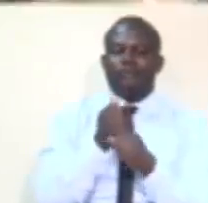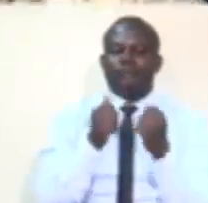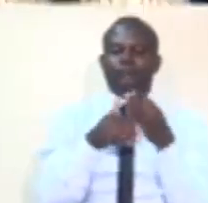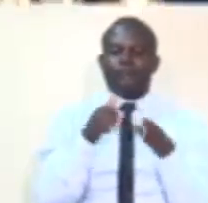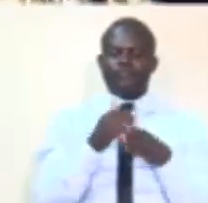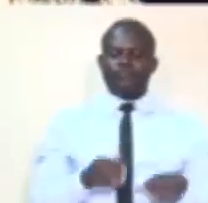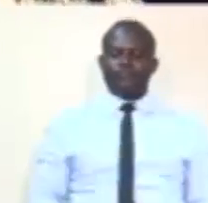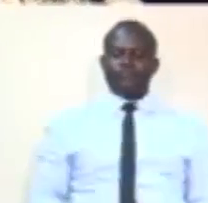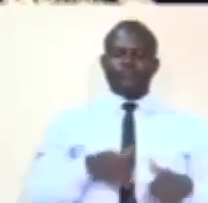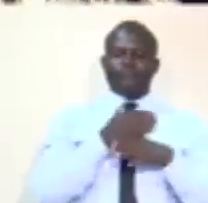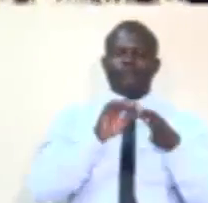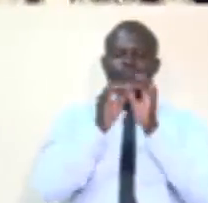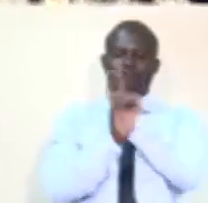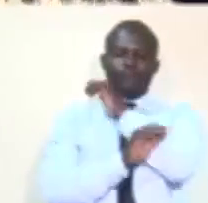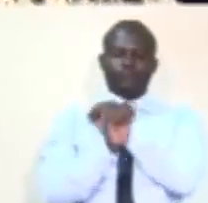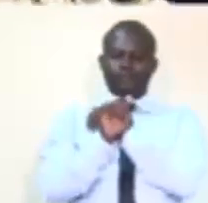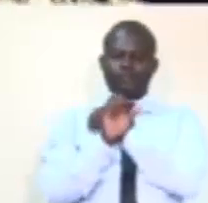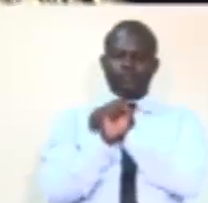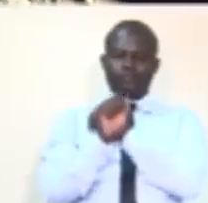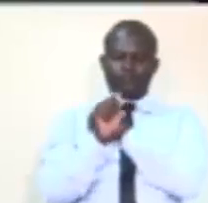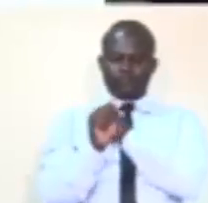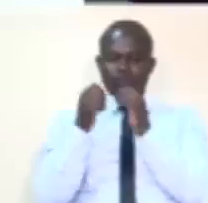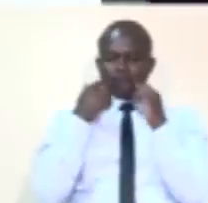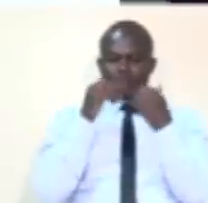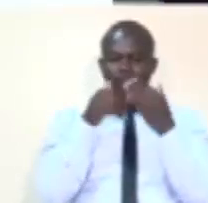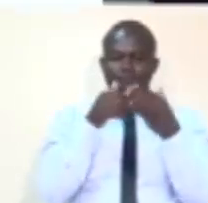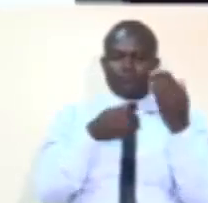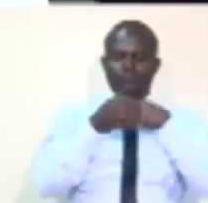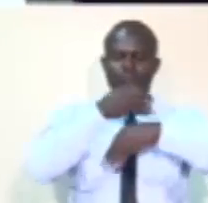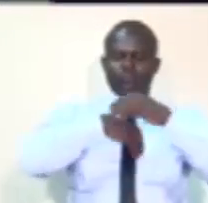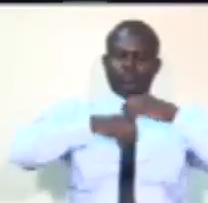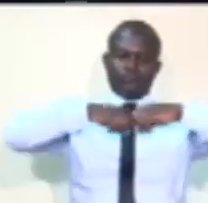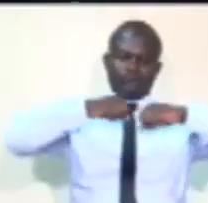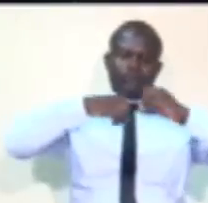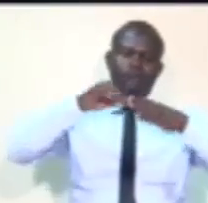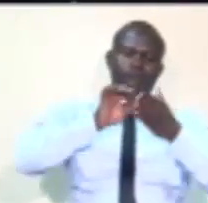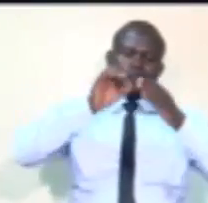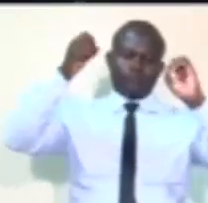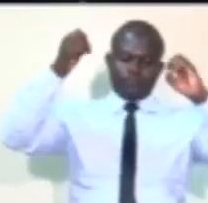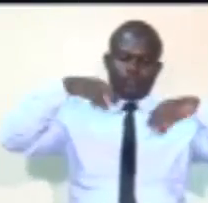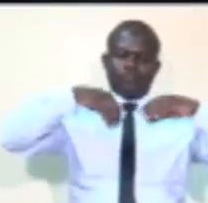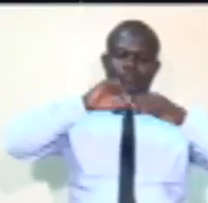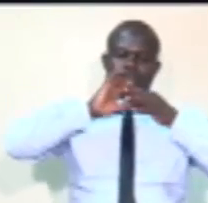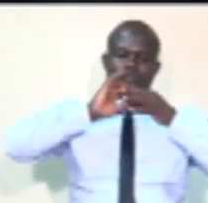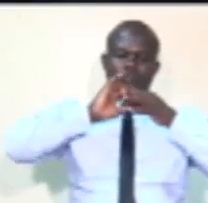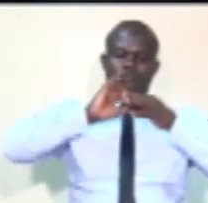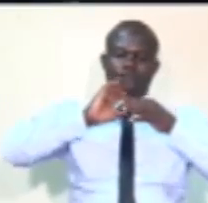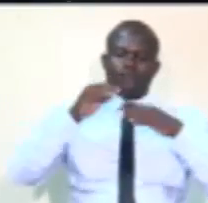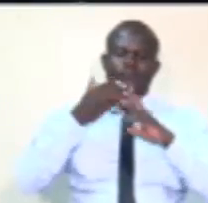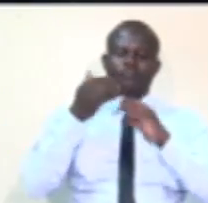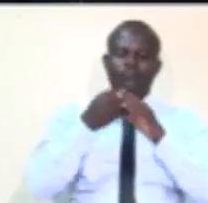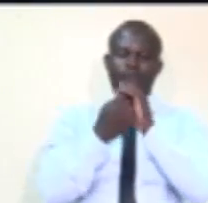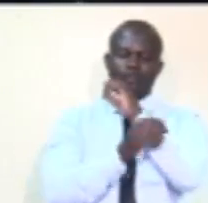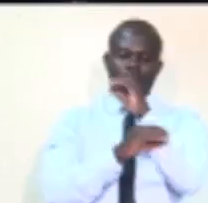Minisitiri w'ububanyi n'amahanga wa Senegal Aissa Tall Sall avuga ko aya masezerano yasinyiwe i Kigali ari umusaruro w'ubufatanye hagati y'umuryango